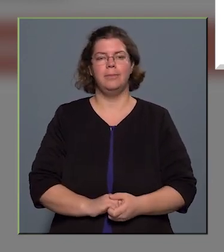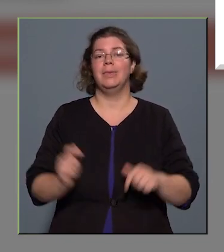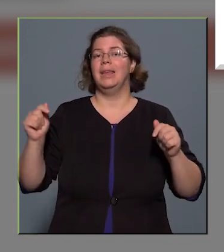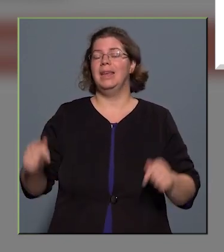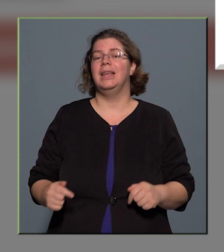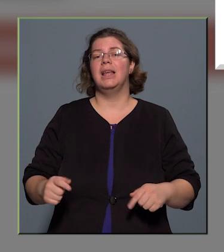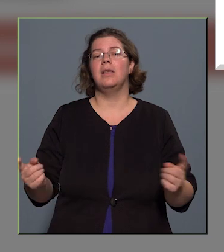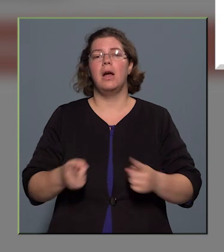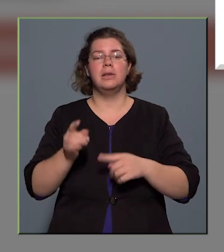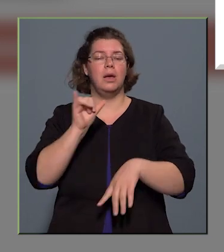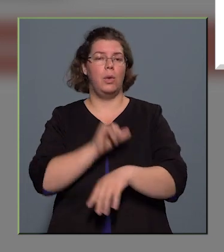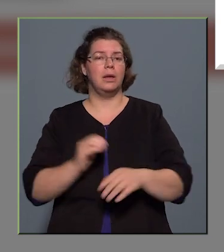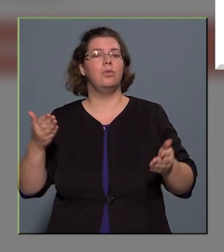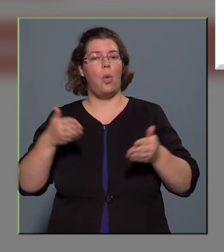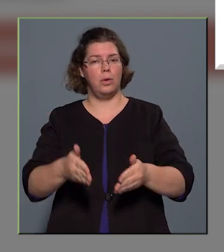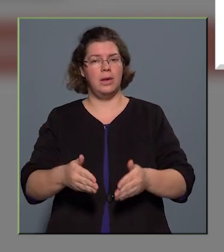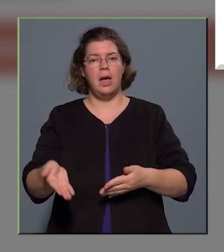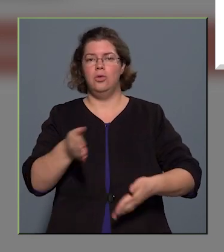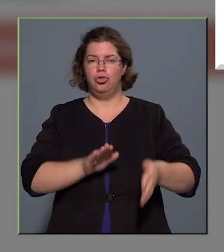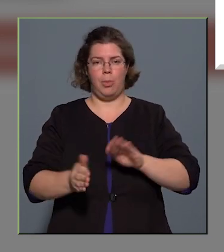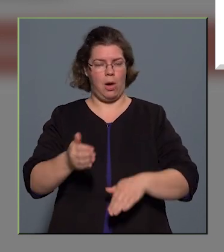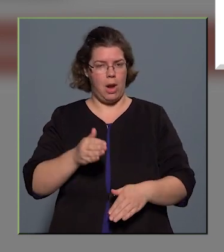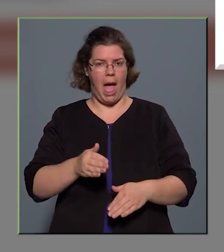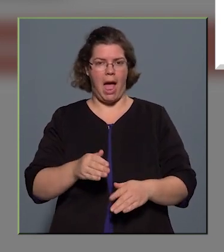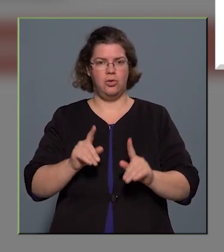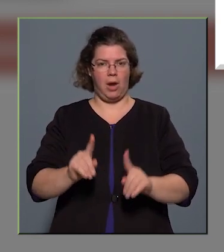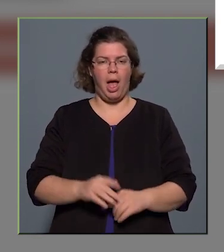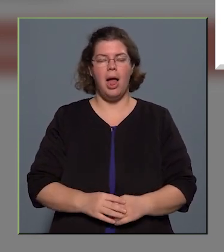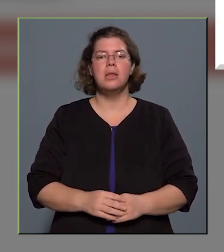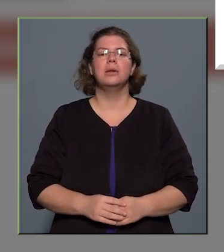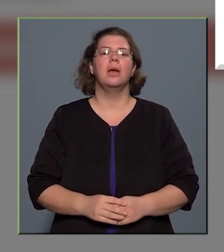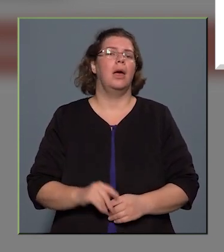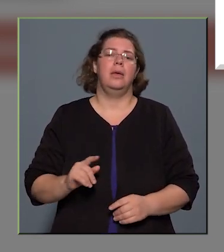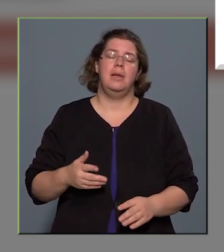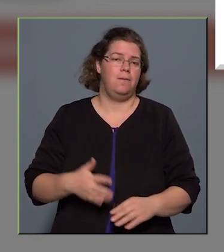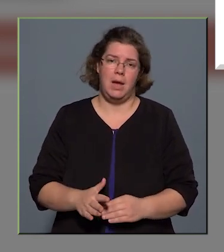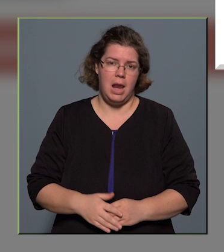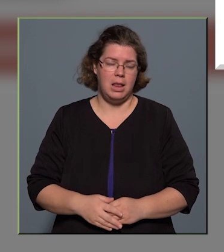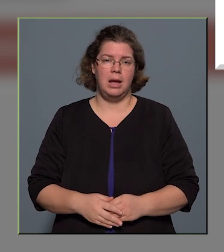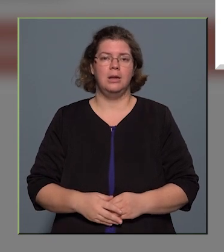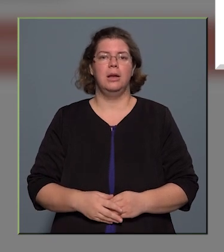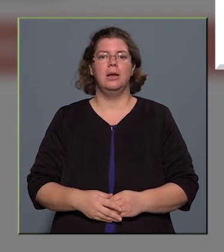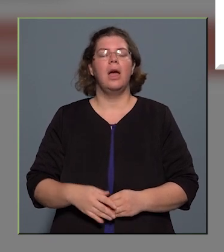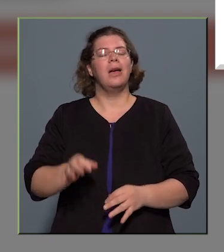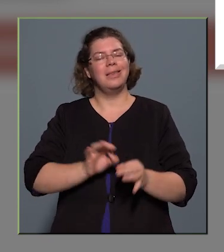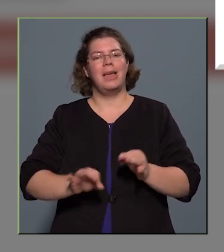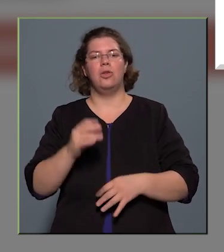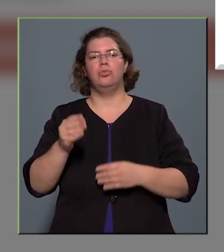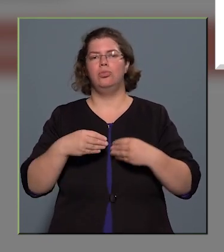az akcióhét fókuszában a csomagolás áll majd. Ez nem véletlen. A teljes műanyag